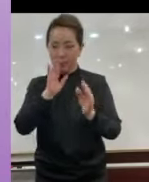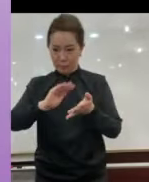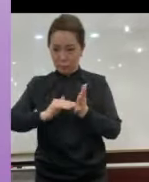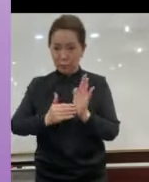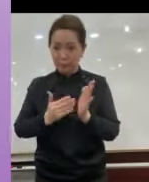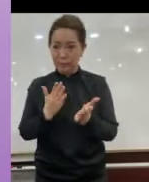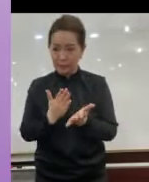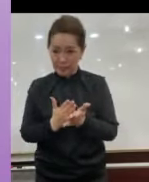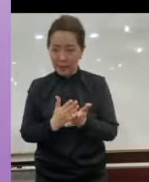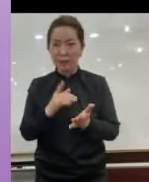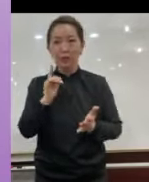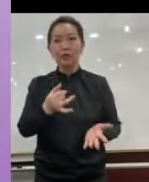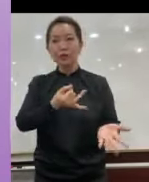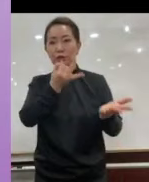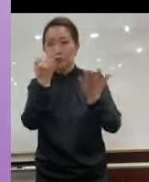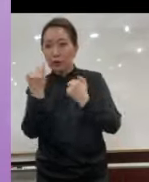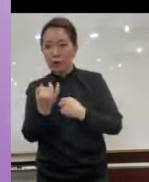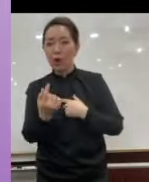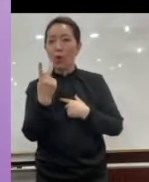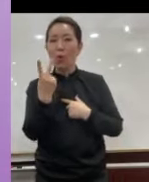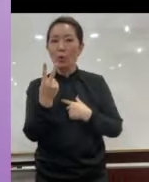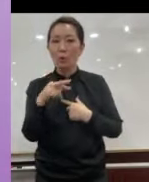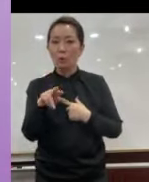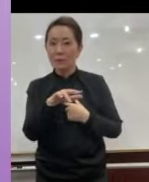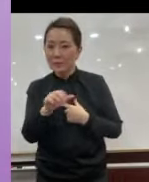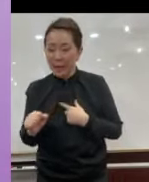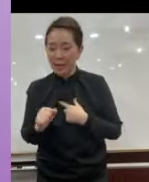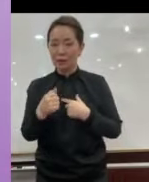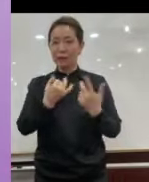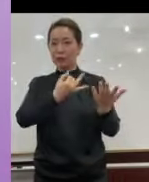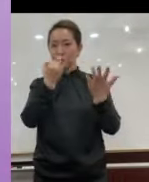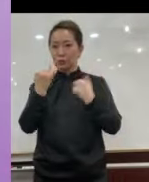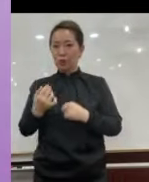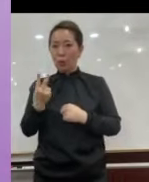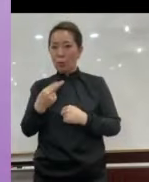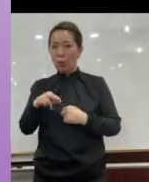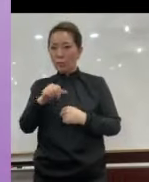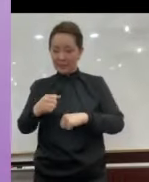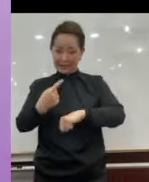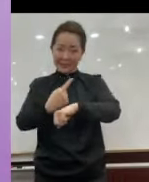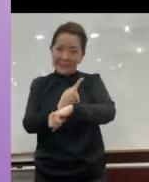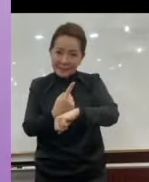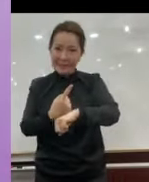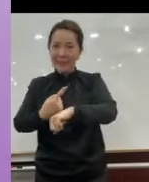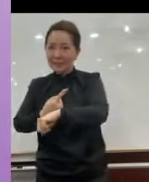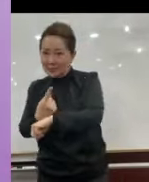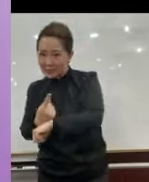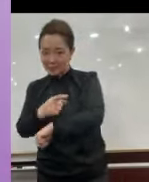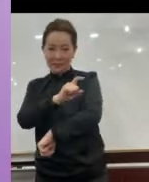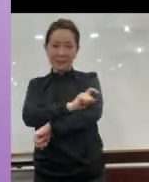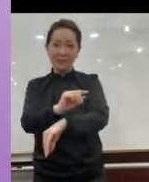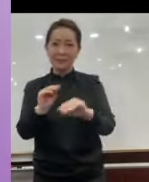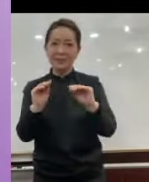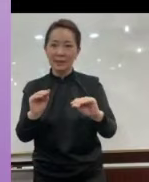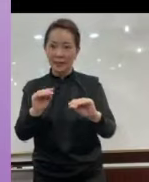учраас 7 хоногт 2 удаа 1-1 цагаар онлайн хичээлийг явуулахар төлөвлөж байна.